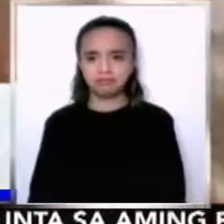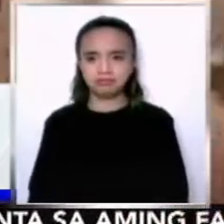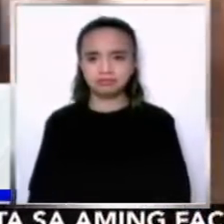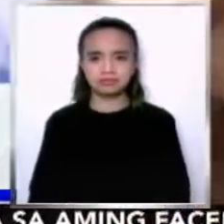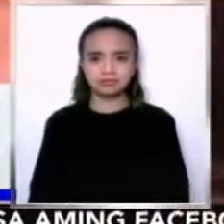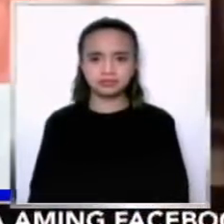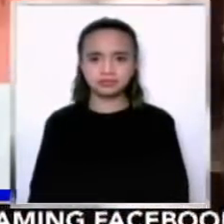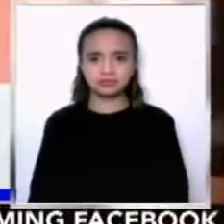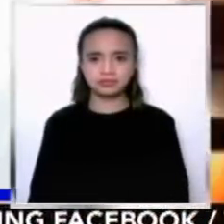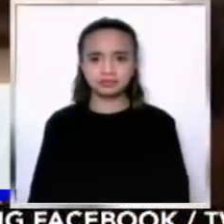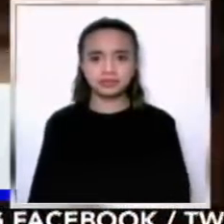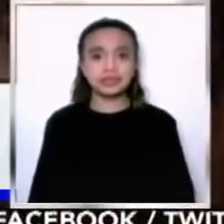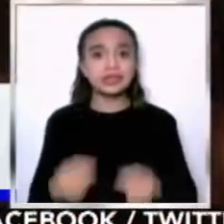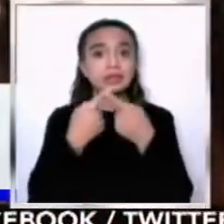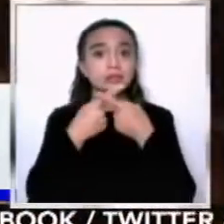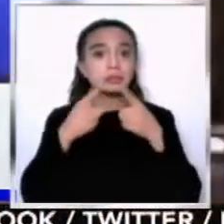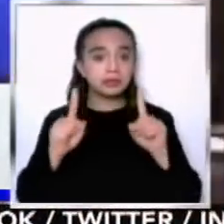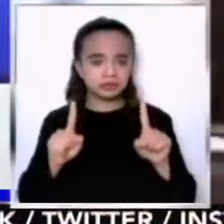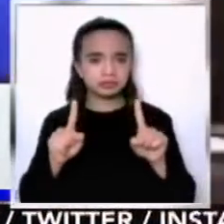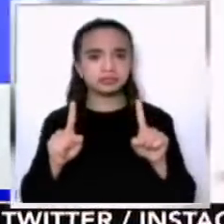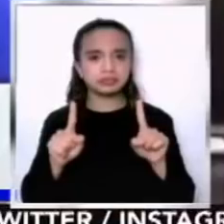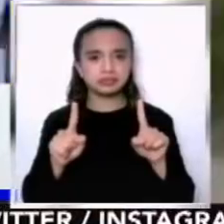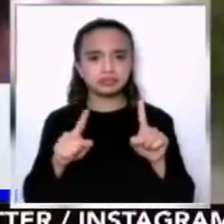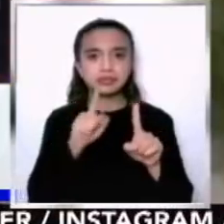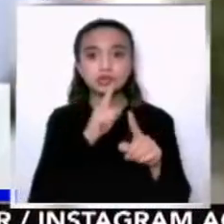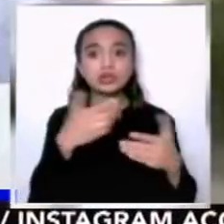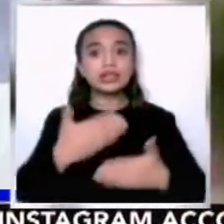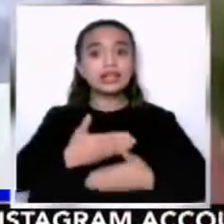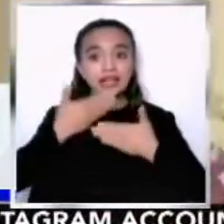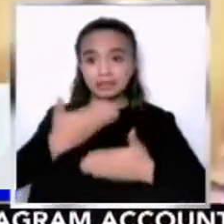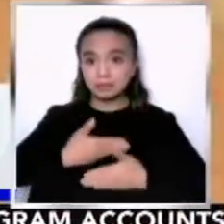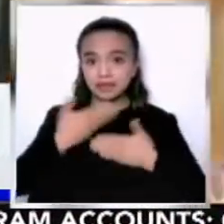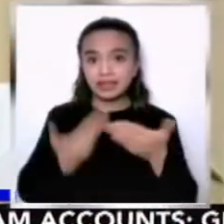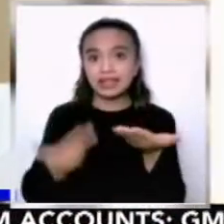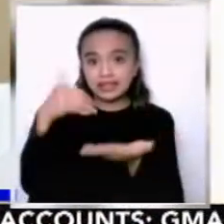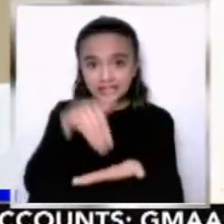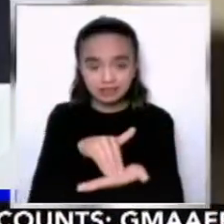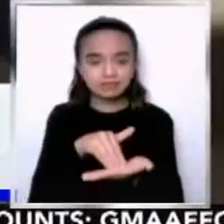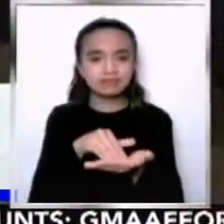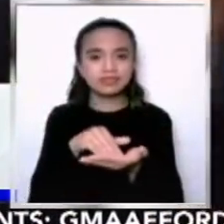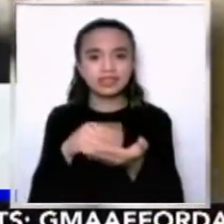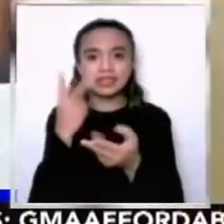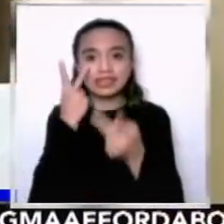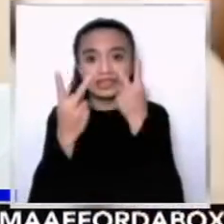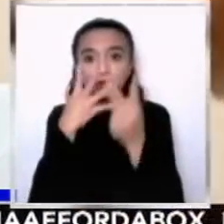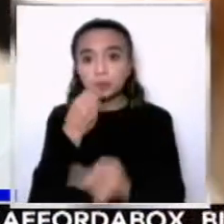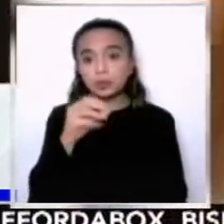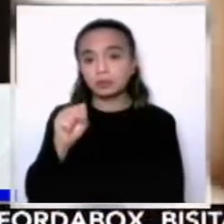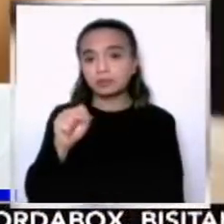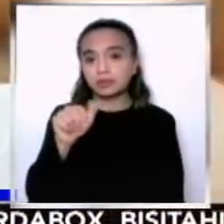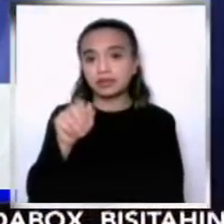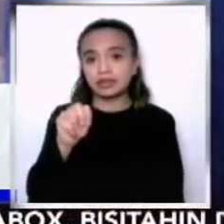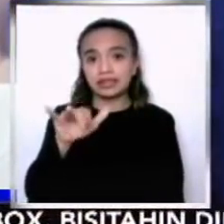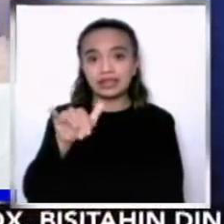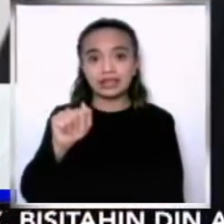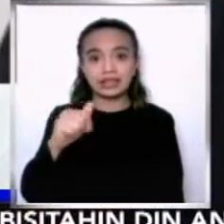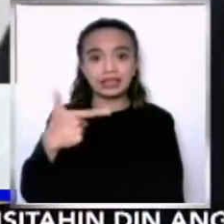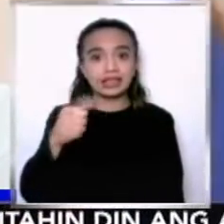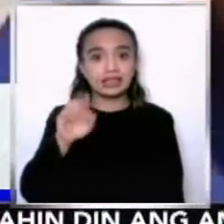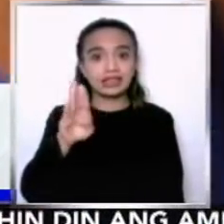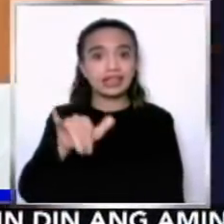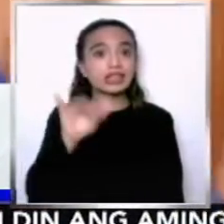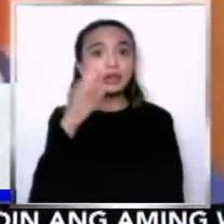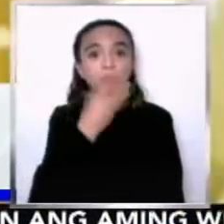Pero siyempre, lalong masaya ang muling pagkikita-kita ni Sanya, Gabby at mga dati nilang